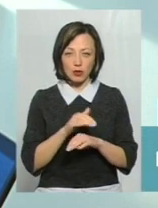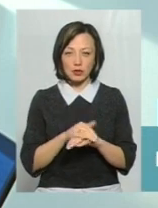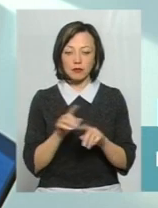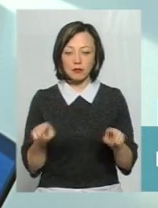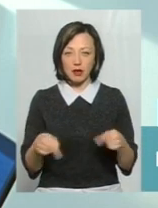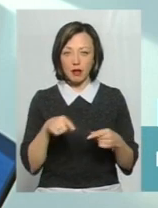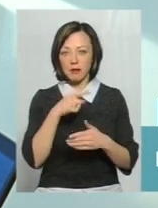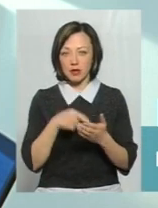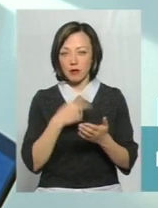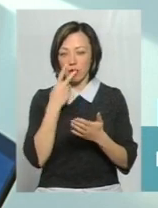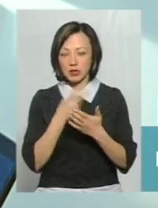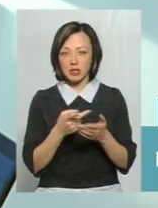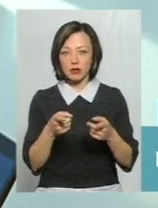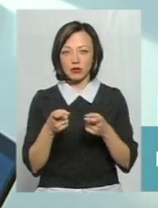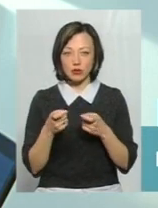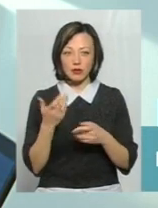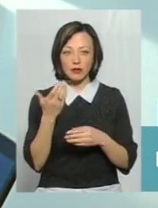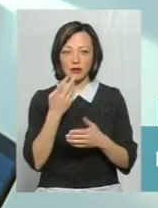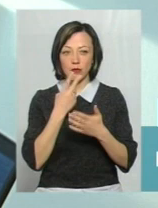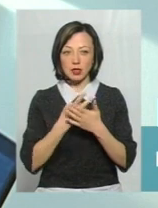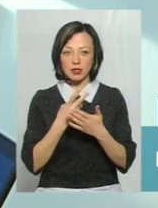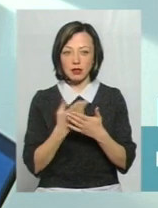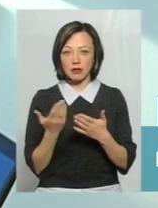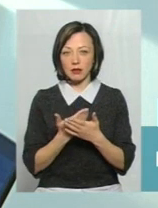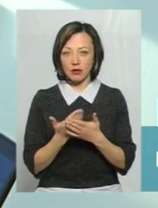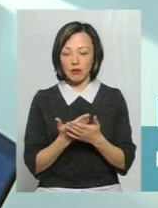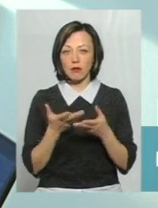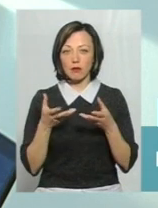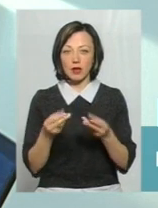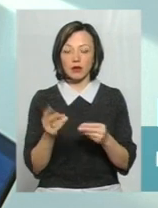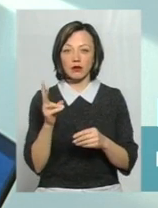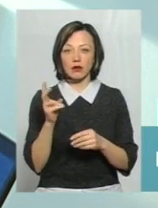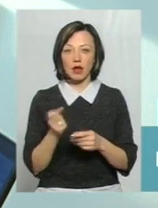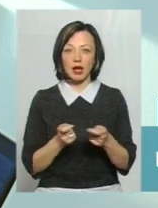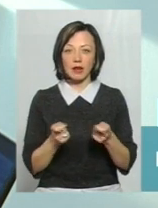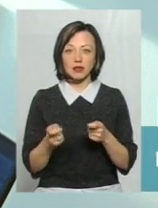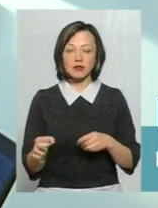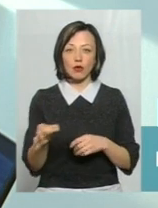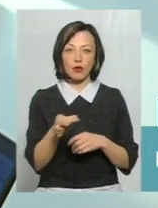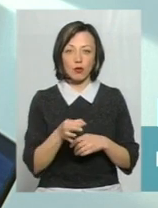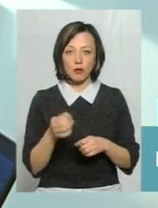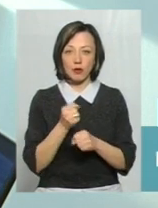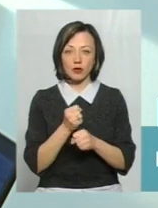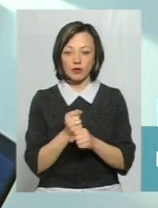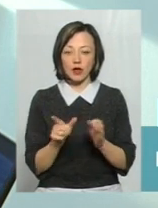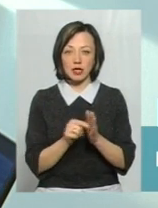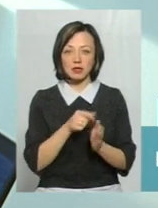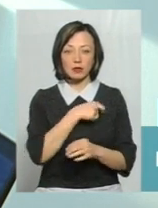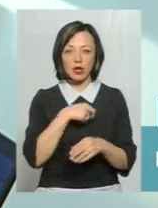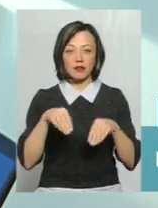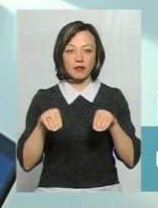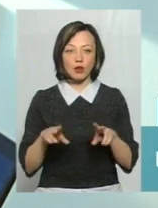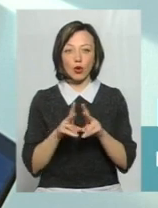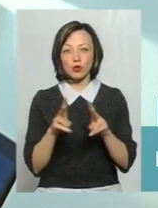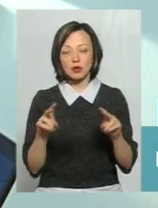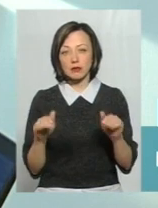вони показали, вони, бачите, залучили і вас, вони показали картинку, вони вплинули на керівництво області, вони попрацювали з депутатами, вийшли.